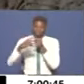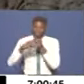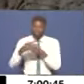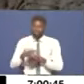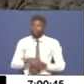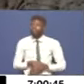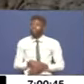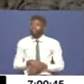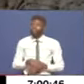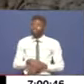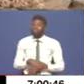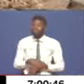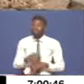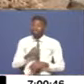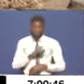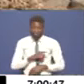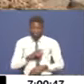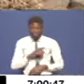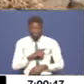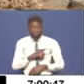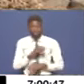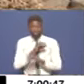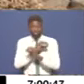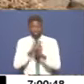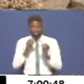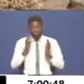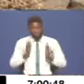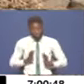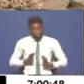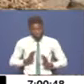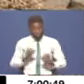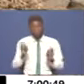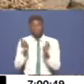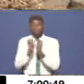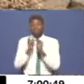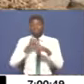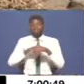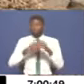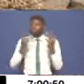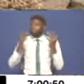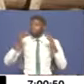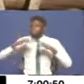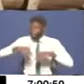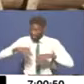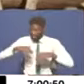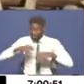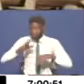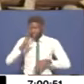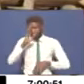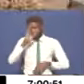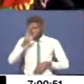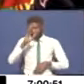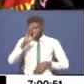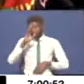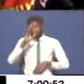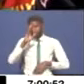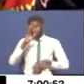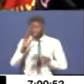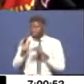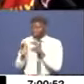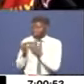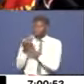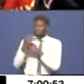nzuri hakuna yeyote aliyejeruhiwa wakati wa kuporomoka kwa jumba hilo mapema Jumapili mwendo wa saa 9 alfajiri.